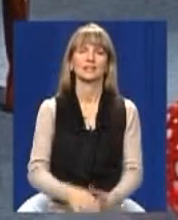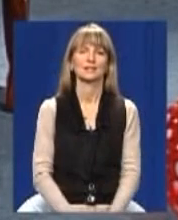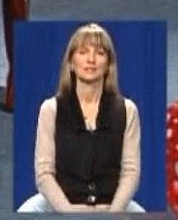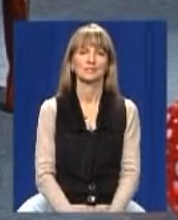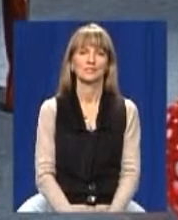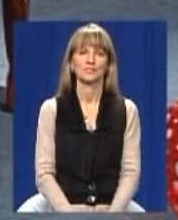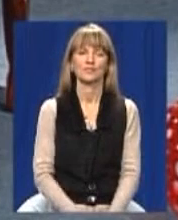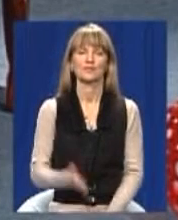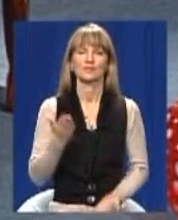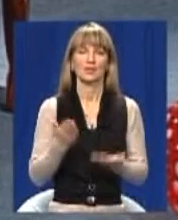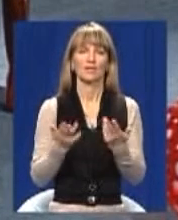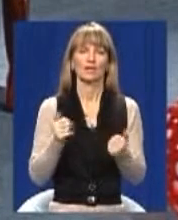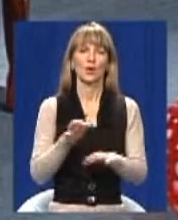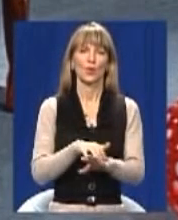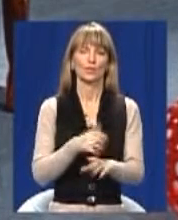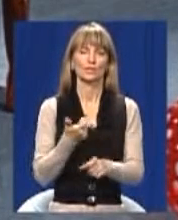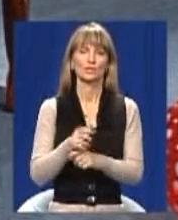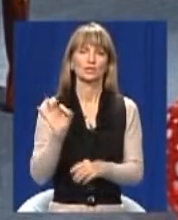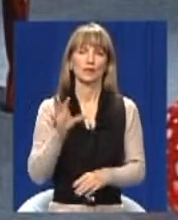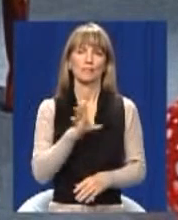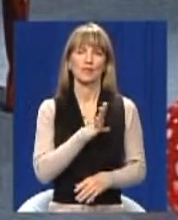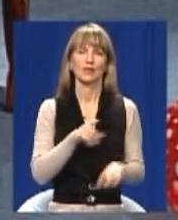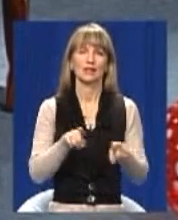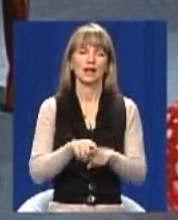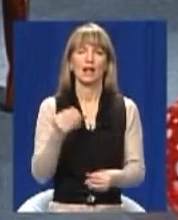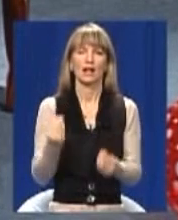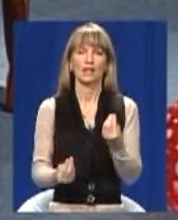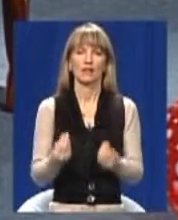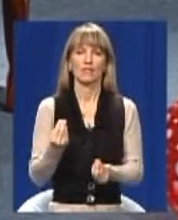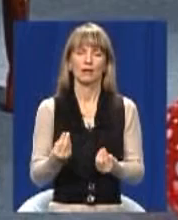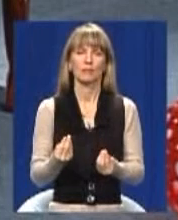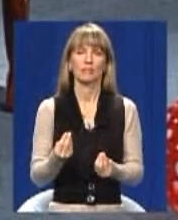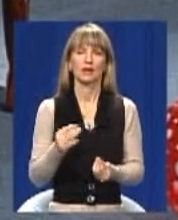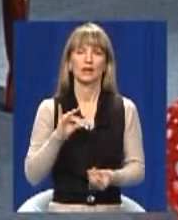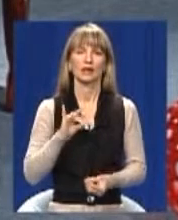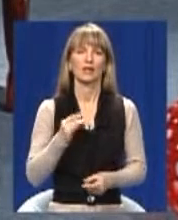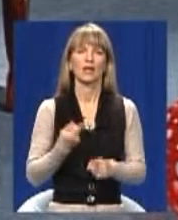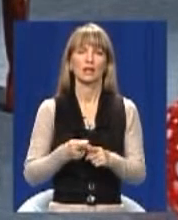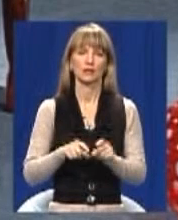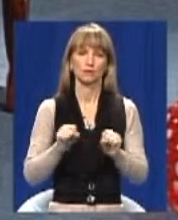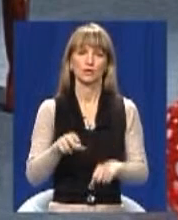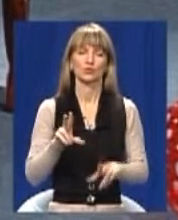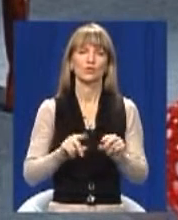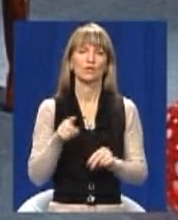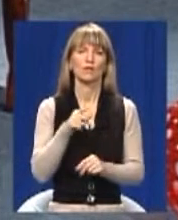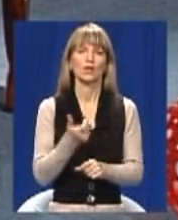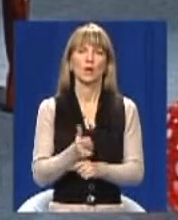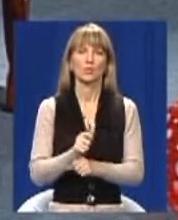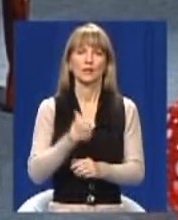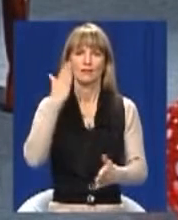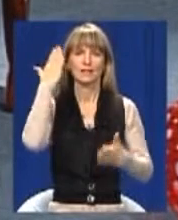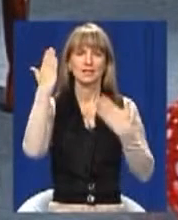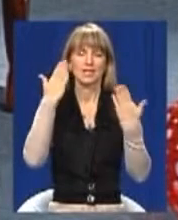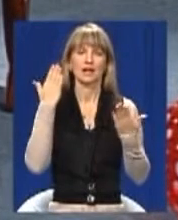Ну, напевно так. Котики, вони досить часто бувають такими грайливими, і це можна вважати, що вони дуже такі